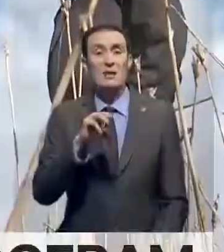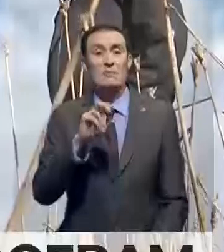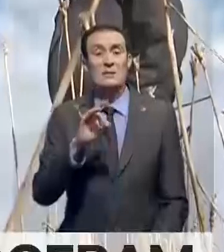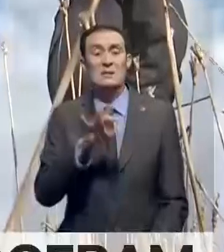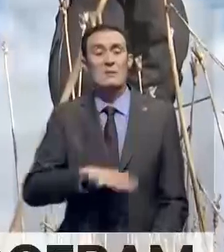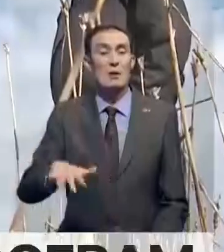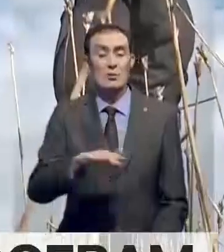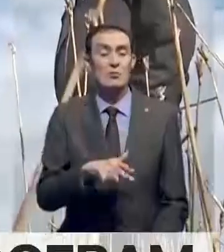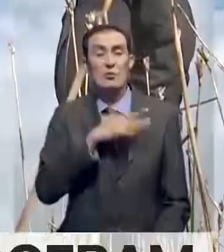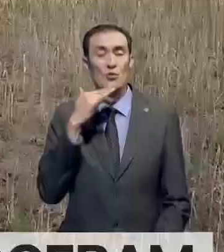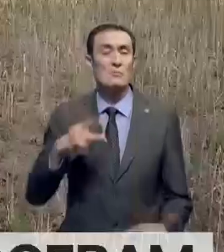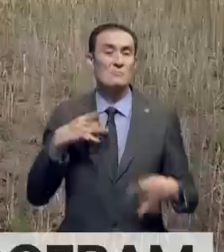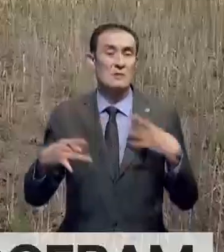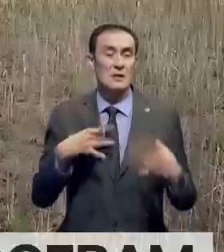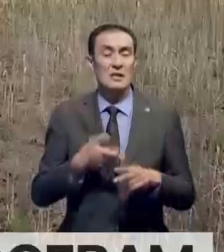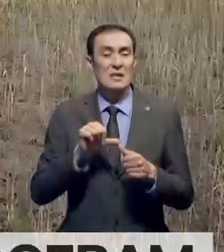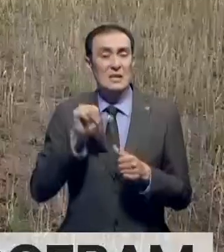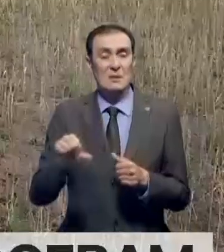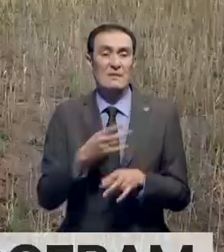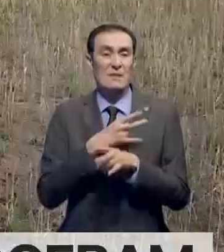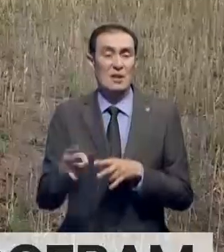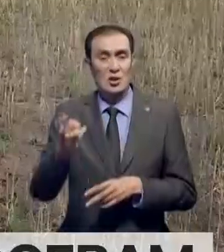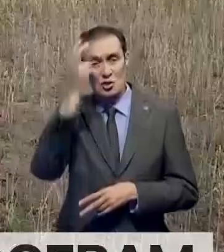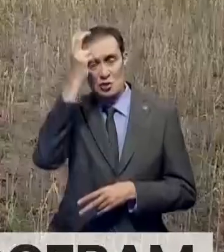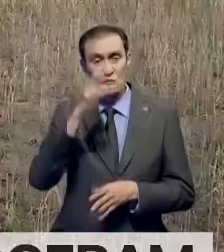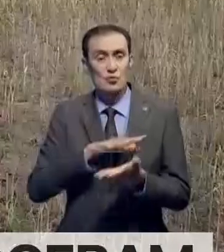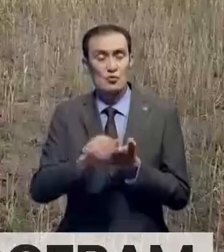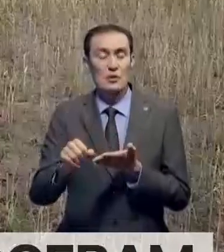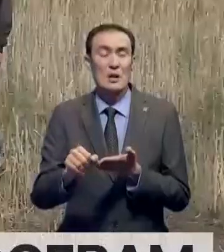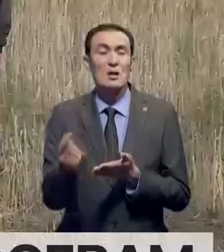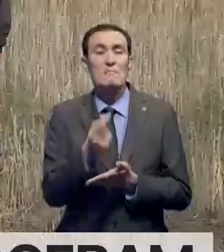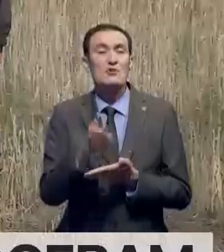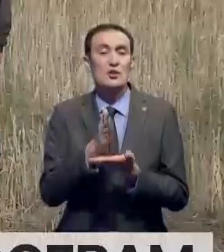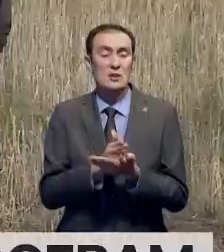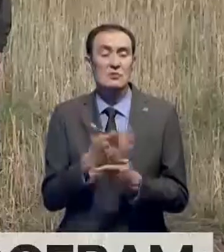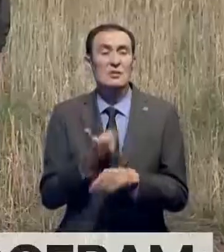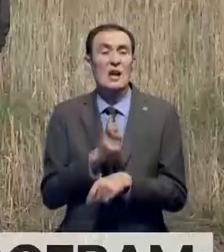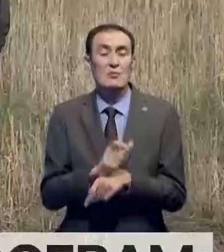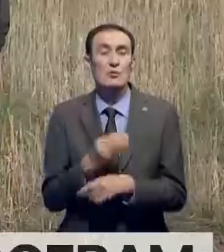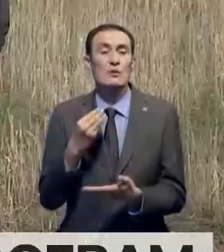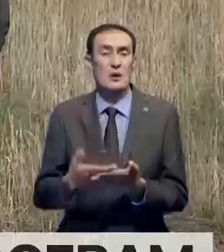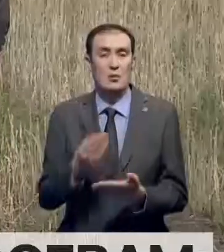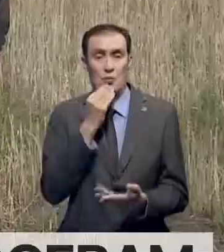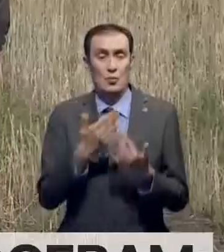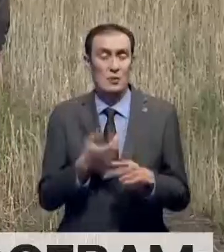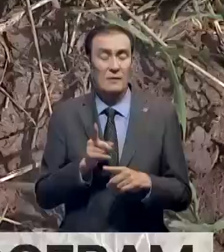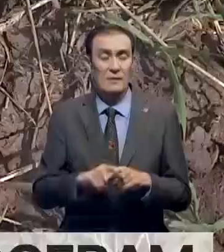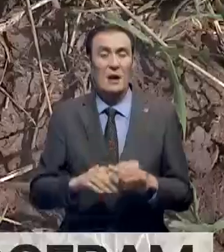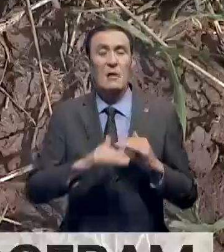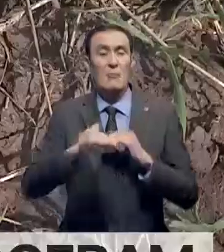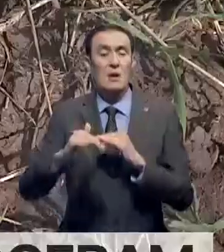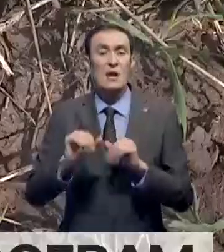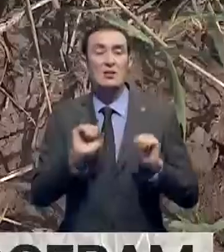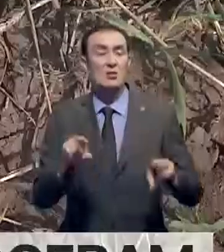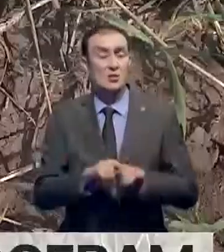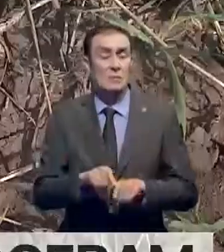хозяйства страдают от нашествия сайгаков уже не первый год. При этом животные уничтожили урожай пшеницы, самую востребованную зерновую культуру. Поля от набегов не спасло